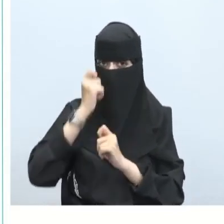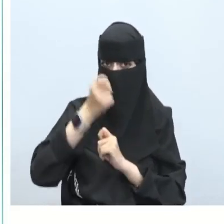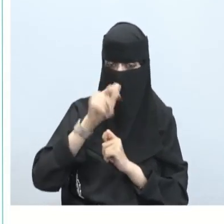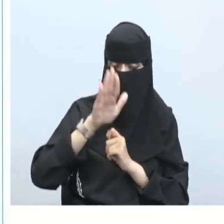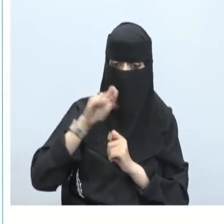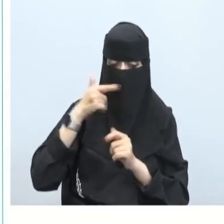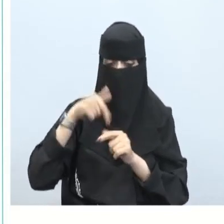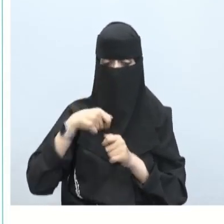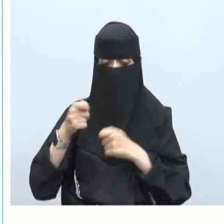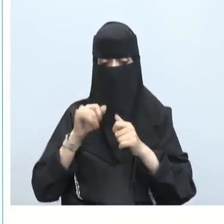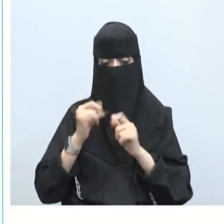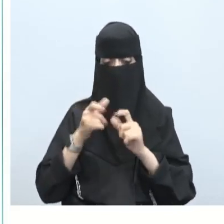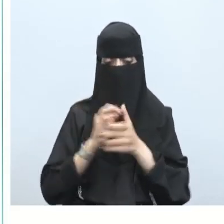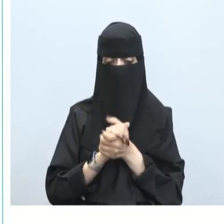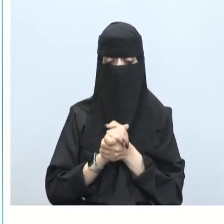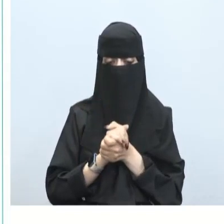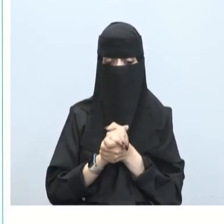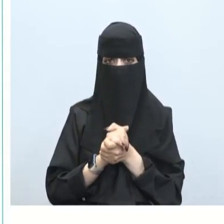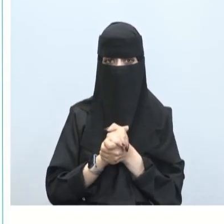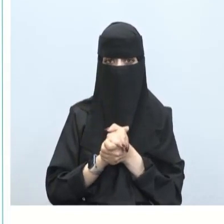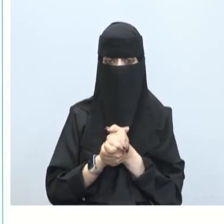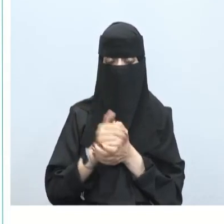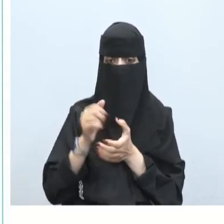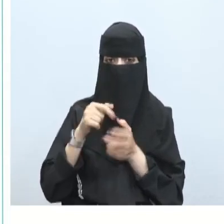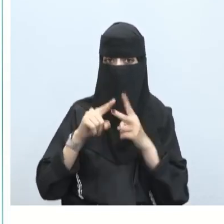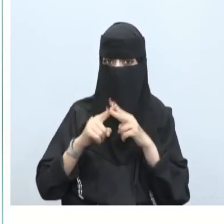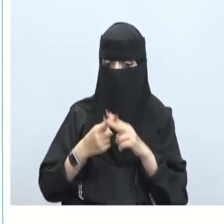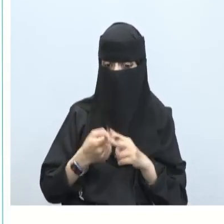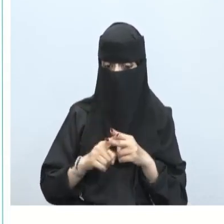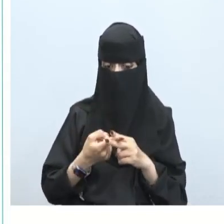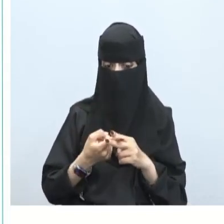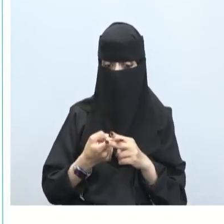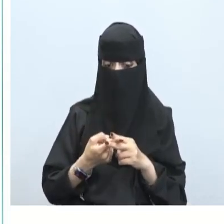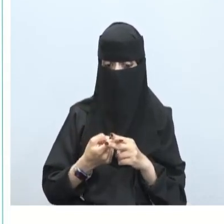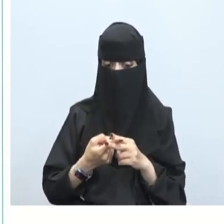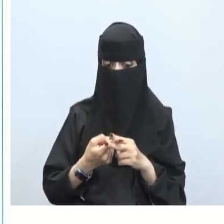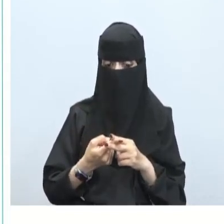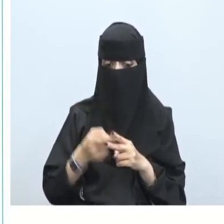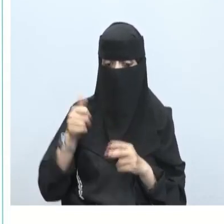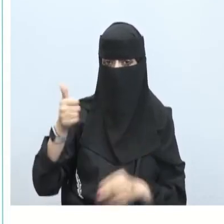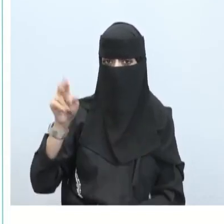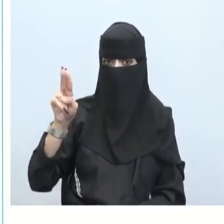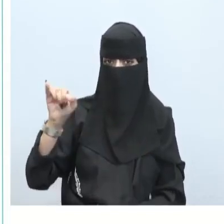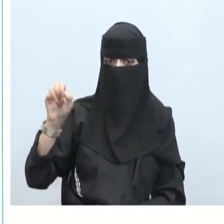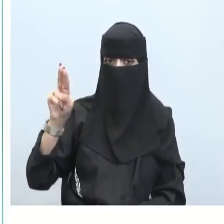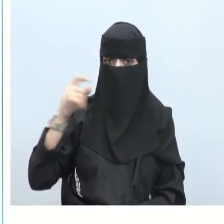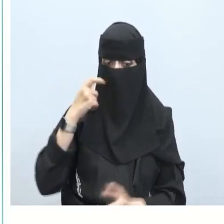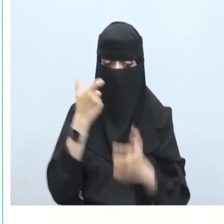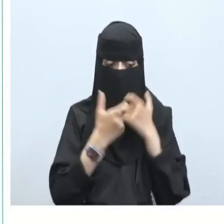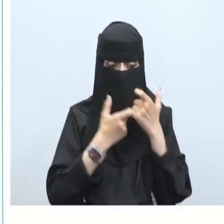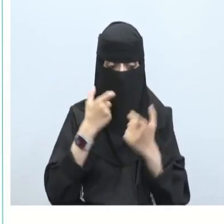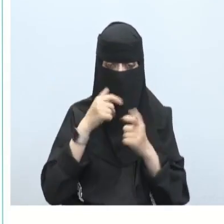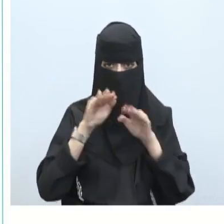وكذلك المنظمه ايضا التصنيع نلاحظ هنك اتمته هذه الاتمته تراقب الالات تصنيع